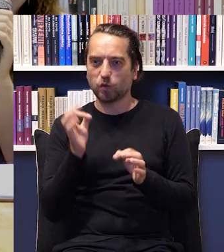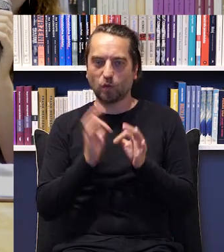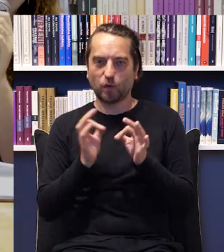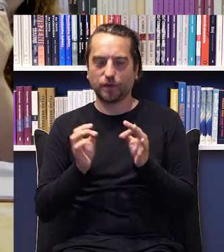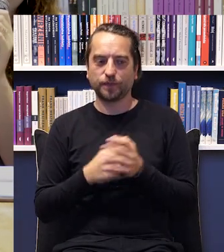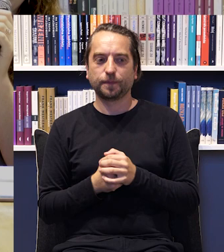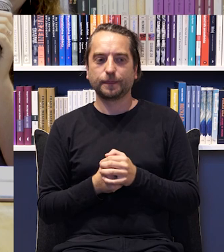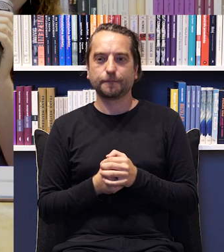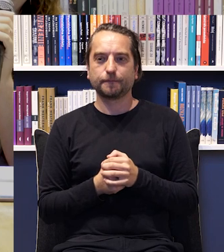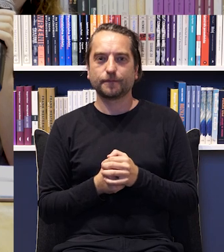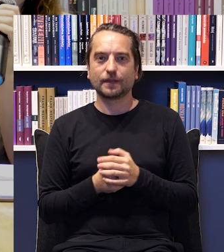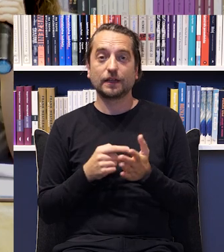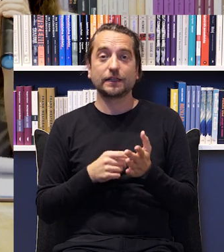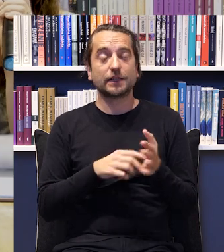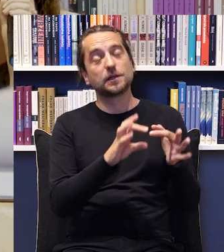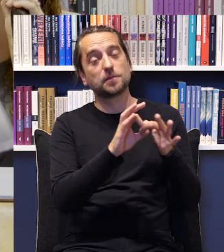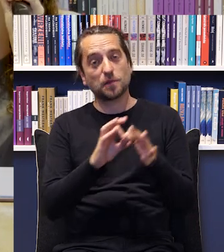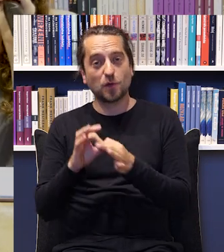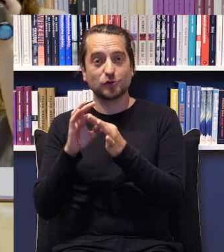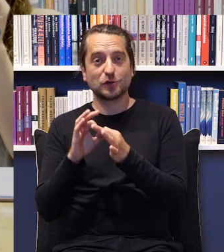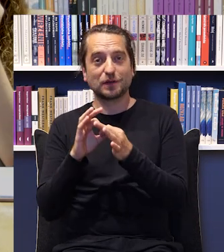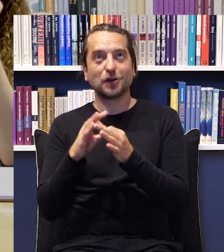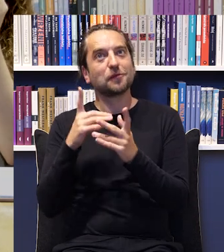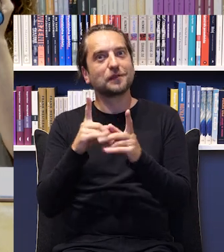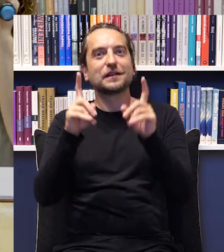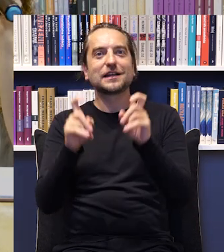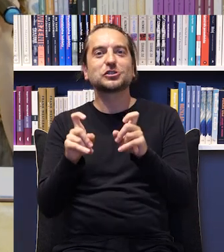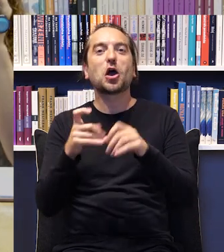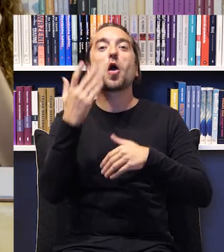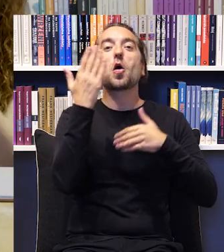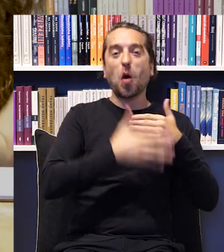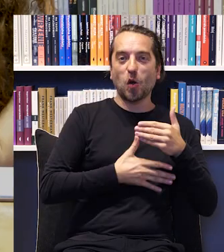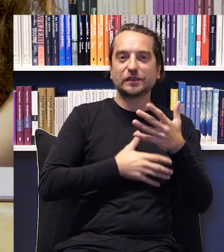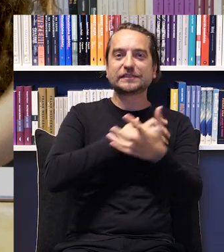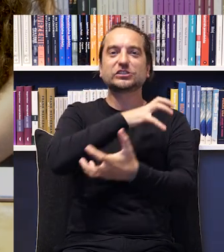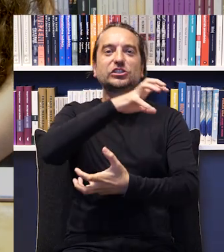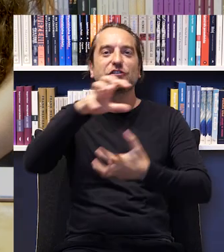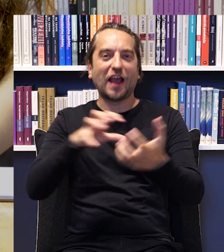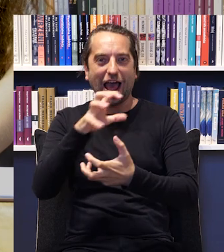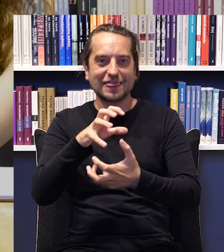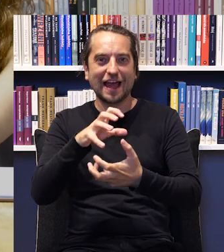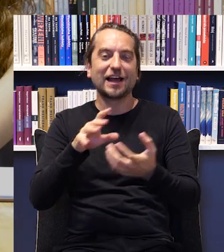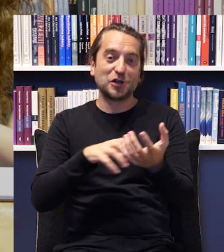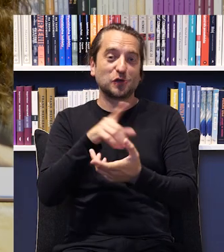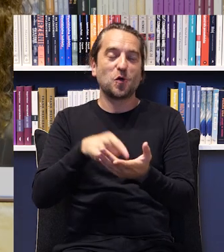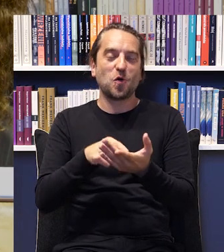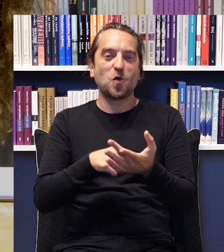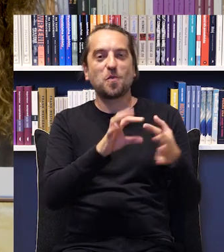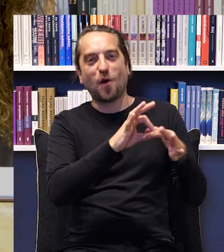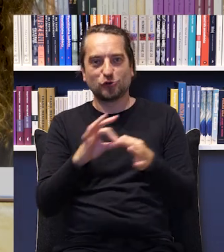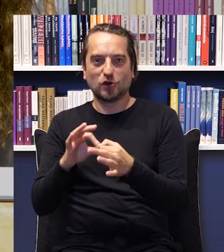kontekście pomyślałam, że warto zacząć od końca, a dokładnie od końca świata, bo ten upał u ciebie jest